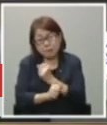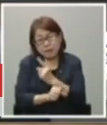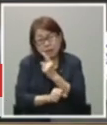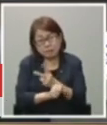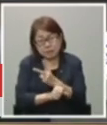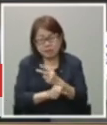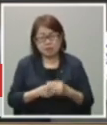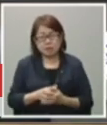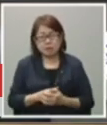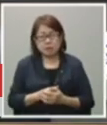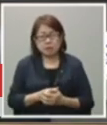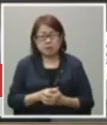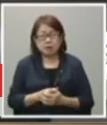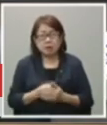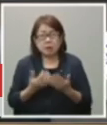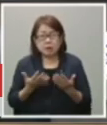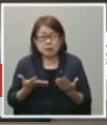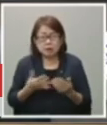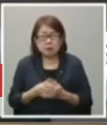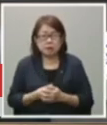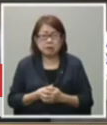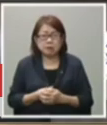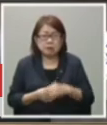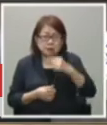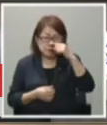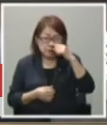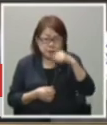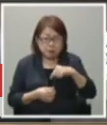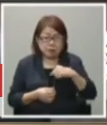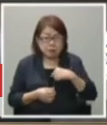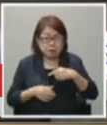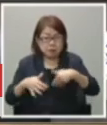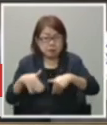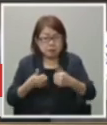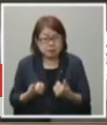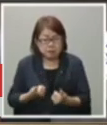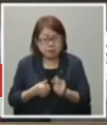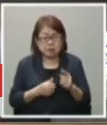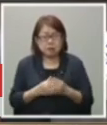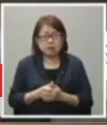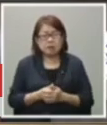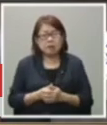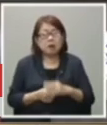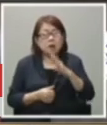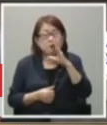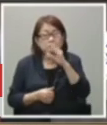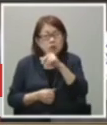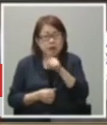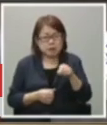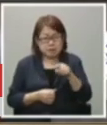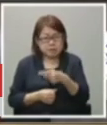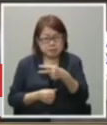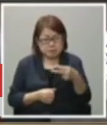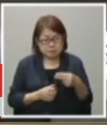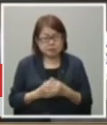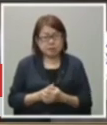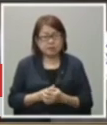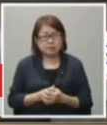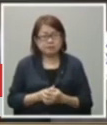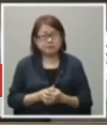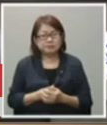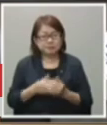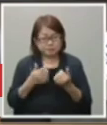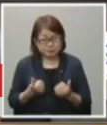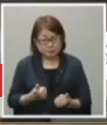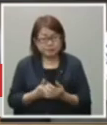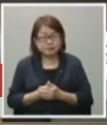ากเราจะเป็น Heaven F of Tourist แล้วนะครับตอนนี้มันเป็น Heaven of Launderer ด้วยครับทั้ง